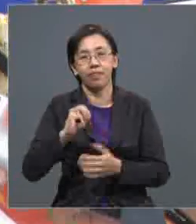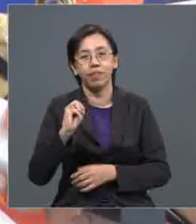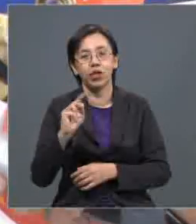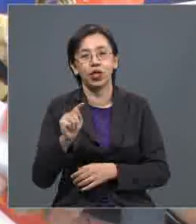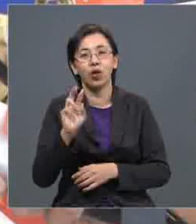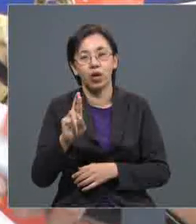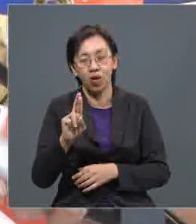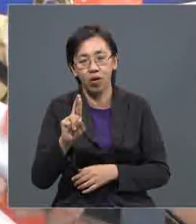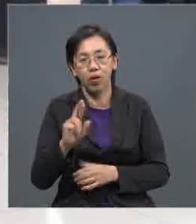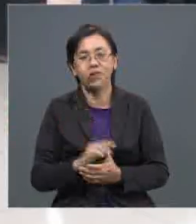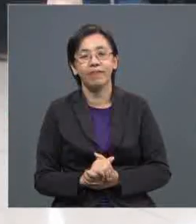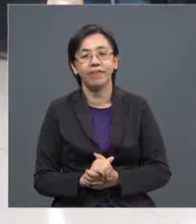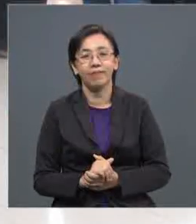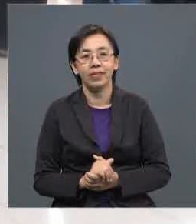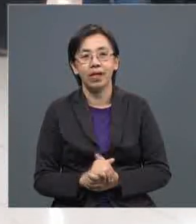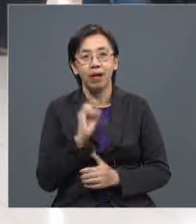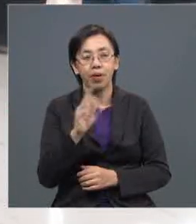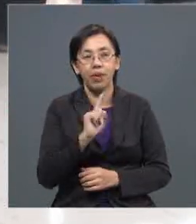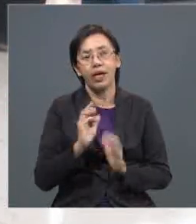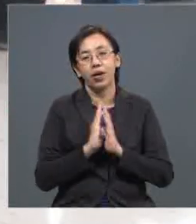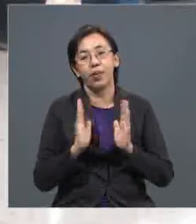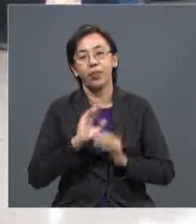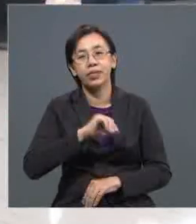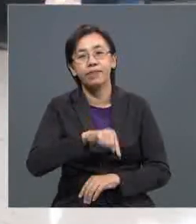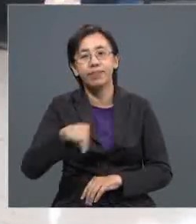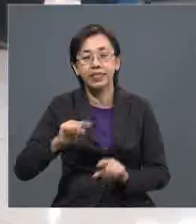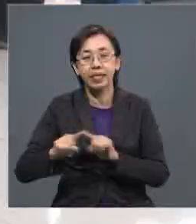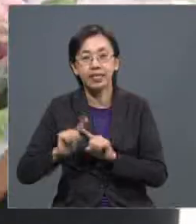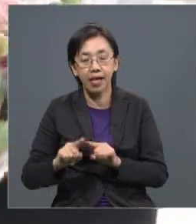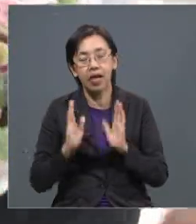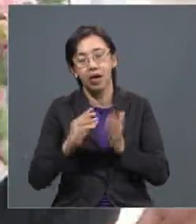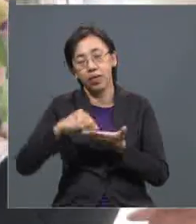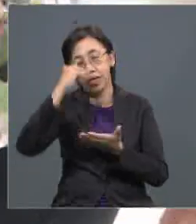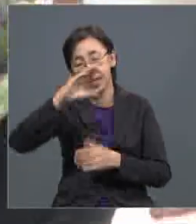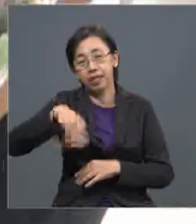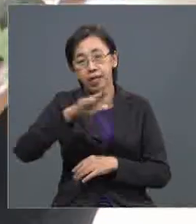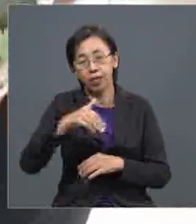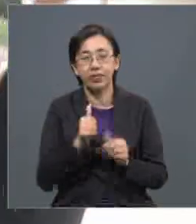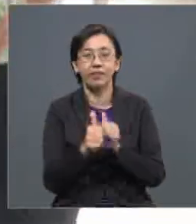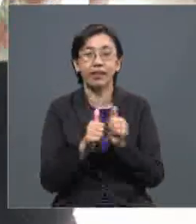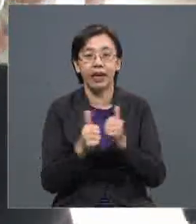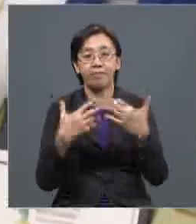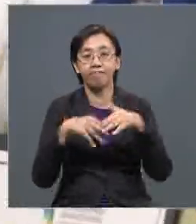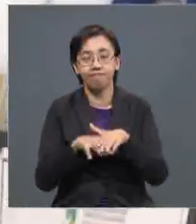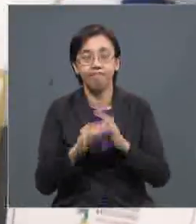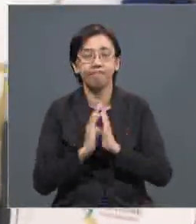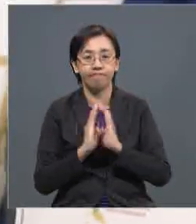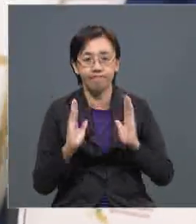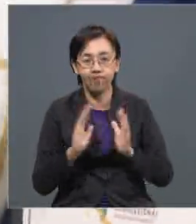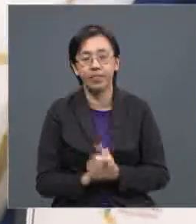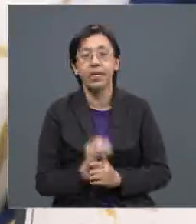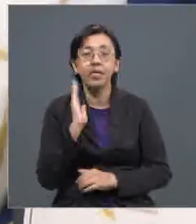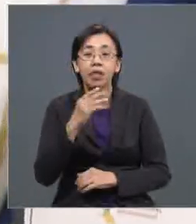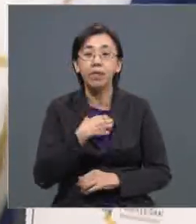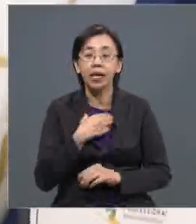รีนี้ทับถามเลยนะครับท่านบอกว่าขอบคุณทุกภาคส่วนรวมถึงน้องๆนักศึกษาทุกคนที่เข้าร่วมการแข่งขันนะในอนาคตเนี่ยอยากจะ